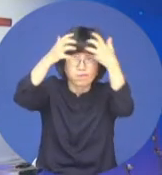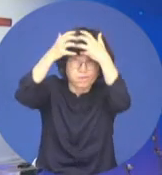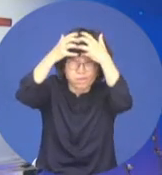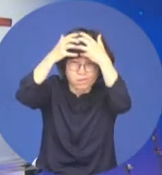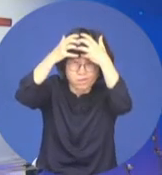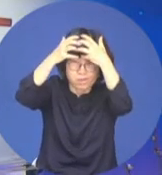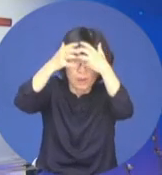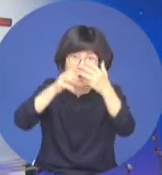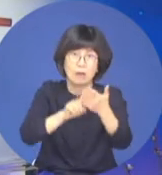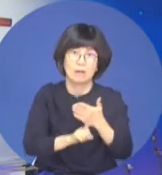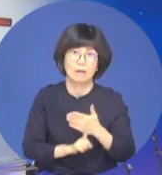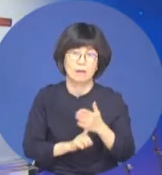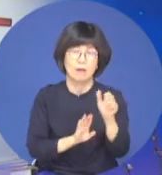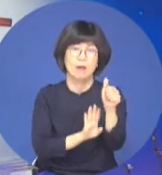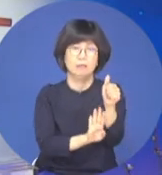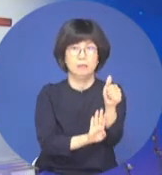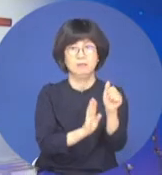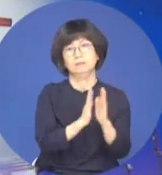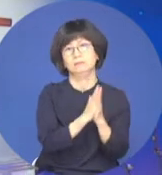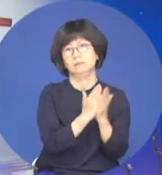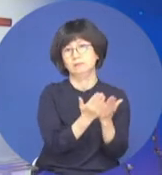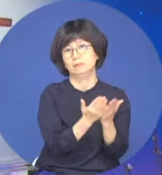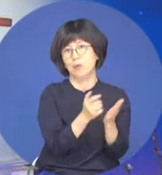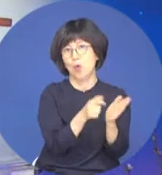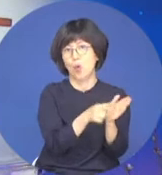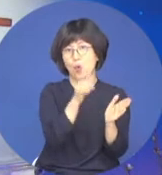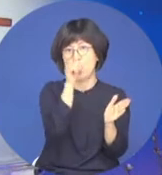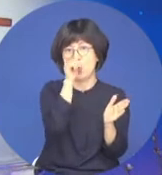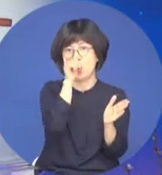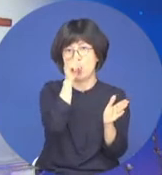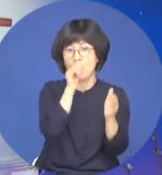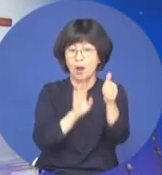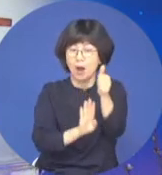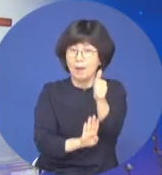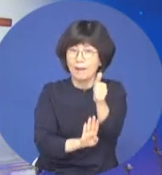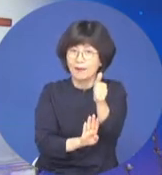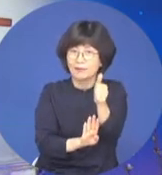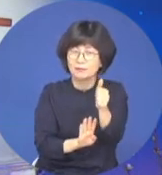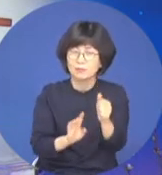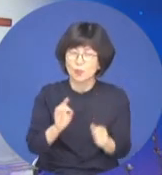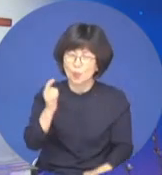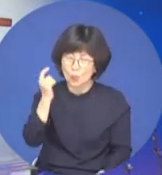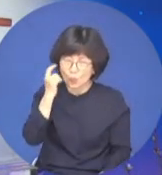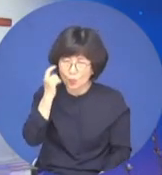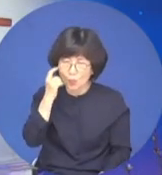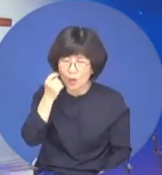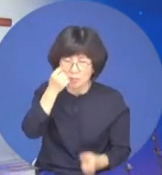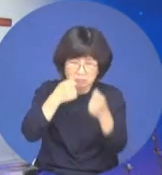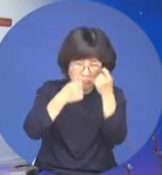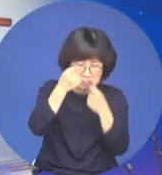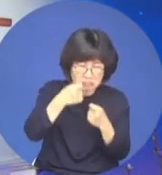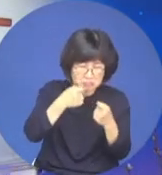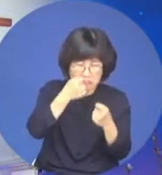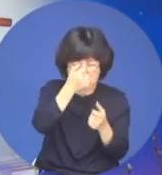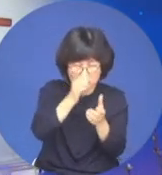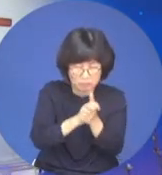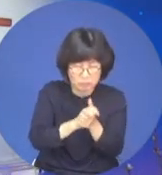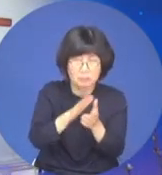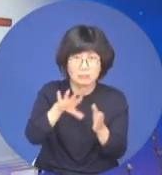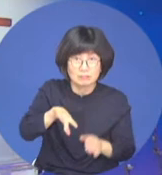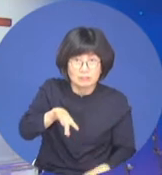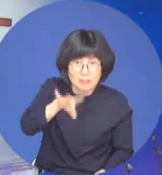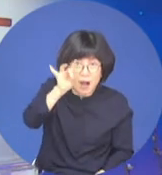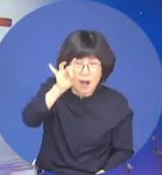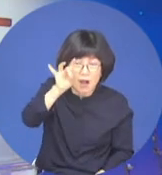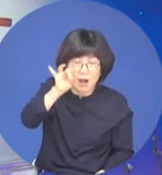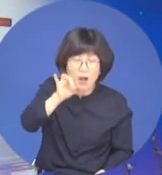이게 하박국의 기도예요. 여러분, 하박국은 어찌하여 눈물로 기도해서 결국 어떻게 갔습니까? 아, 그렇군요. 이제